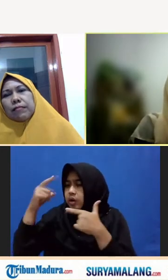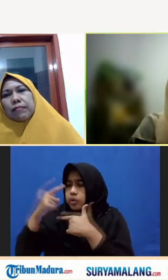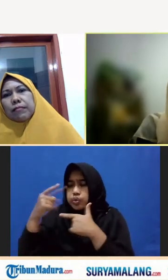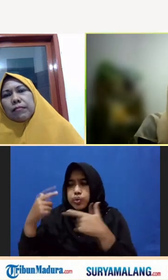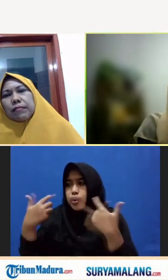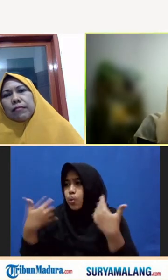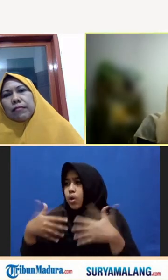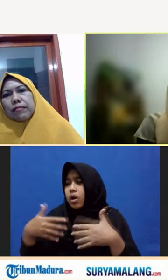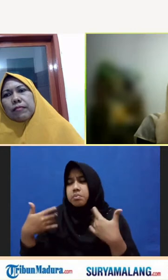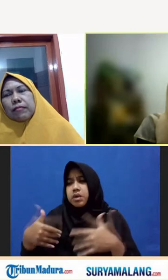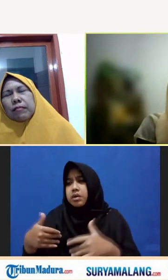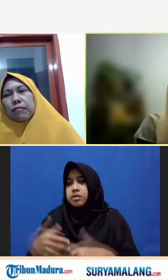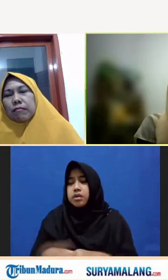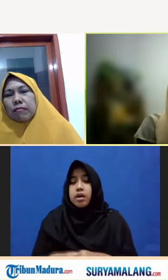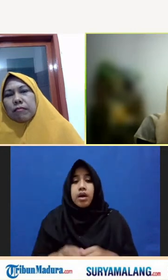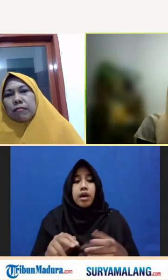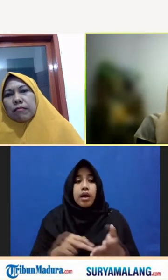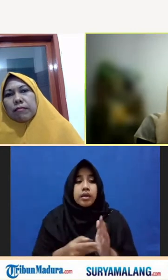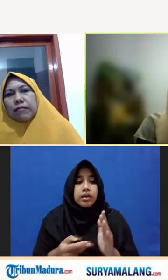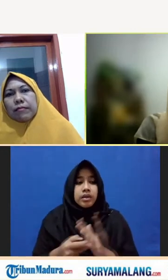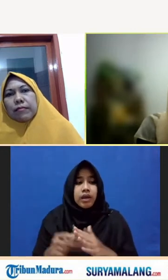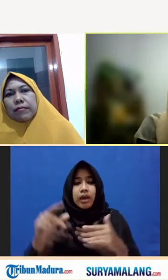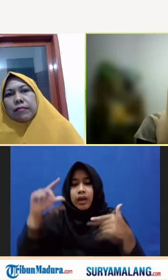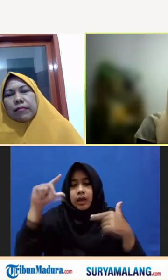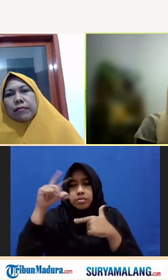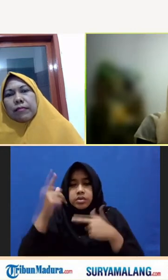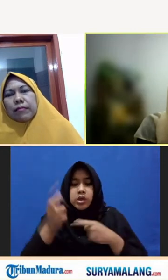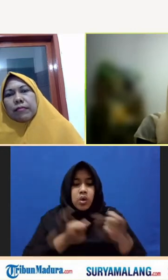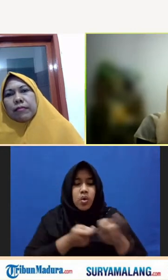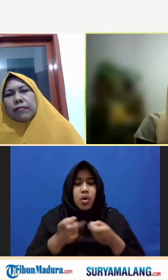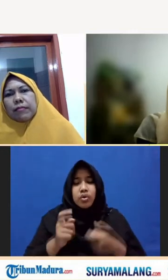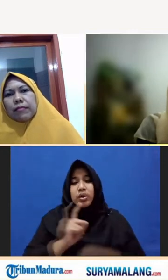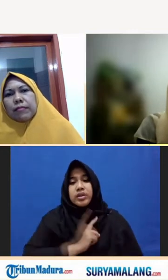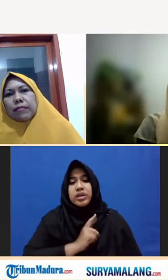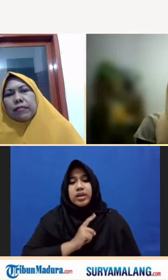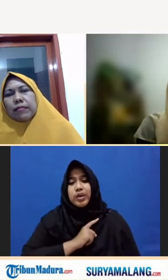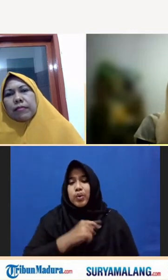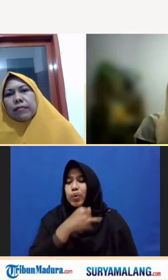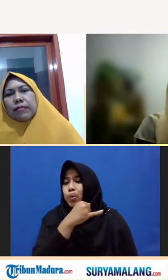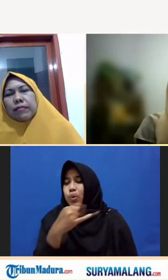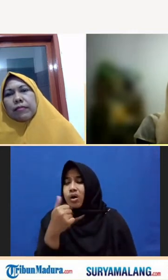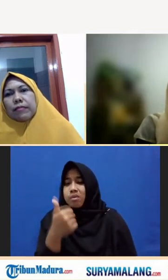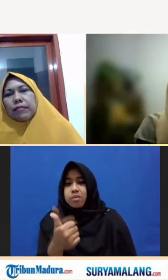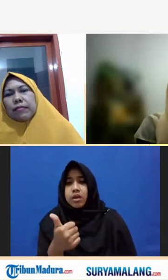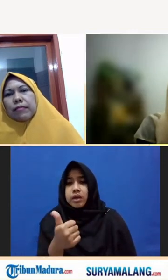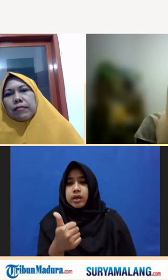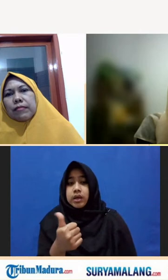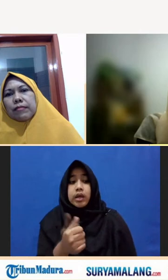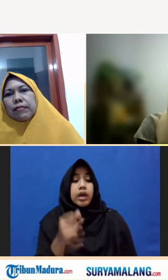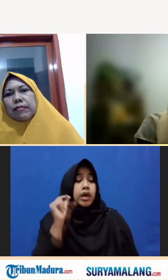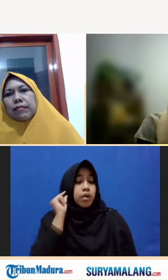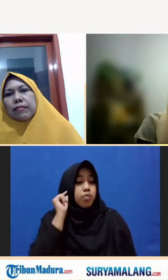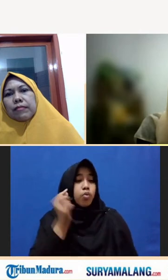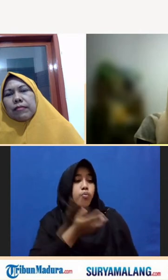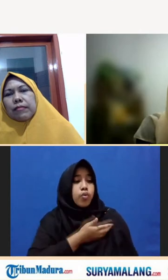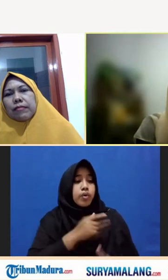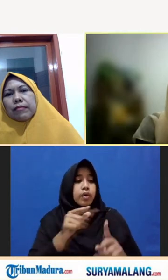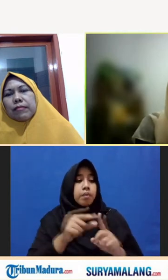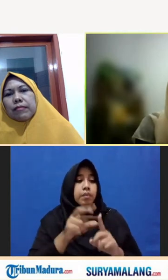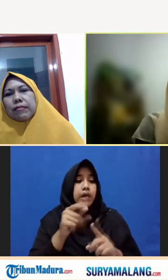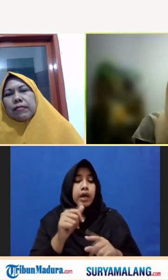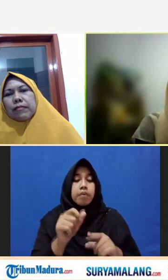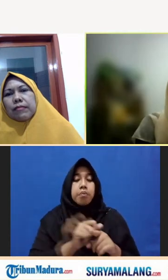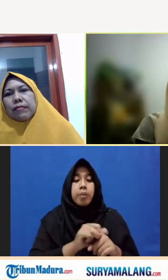Nah, artinya kan regulasi dirinya belum begitu bagus. Ibu punya PR untuk melatih regulasi diri